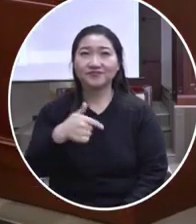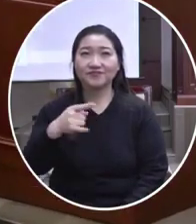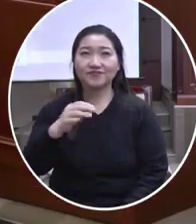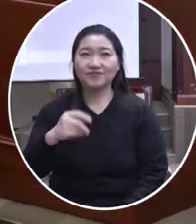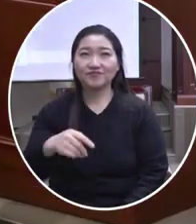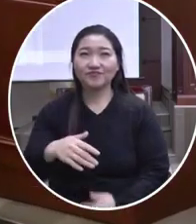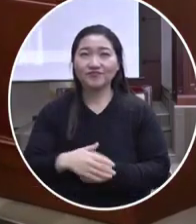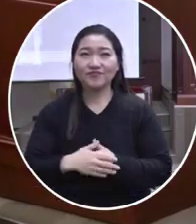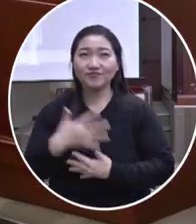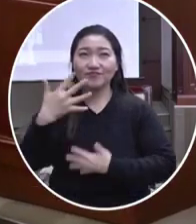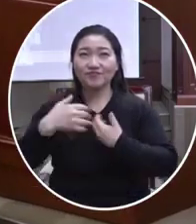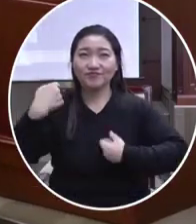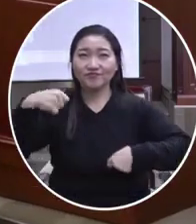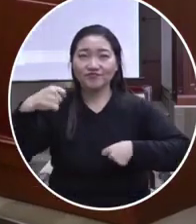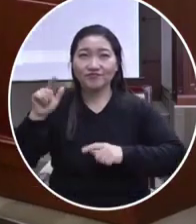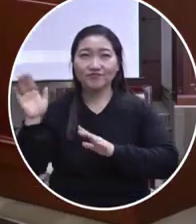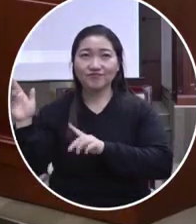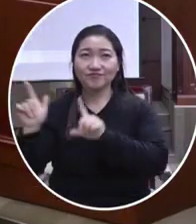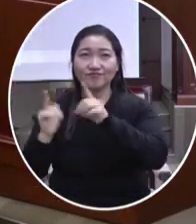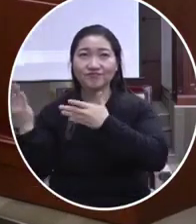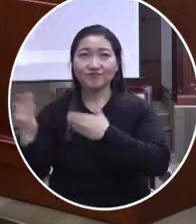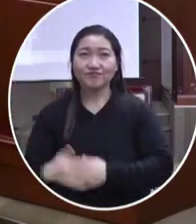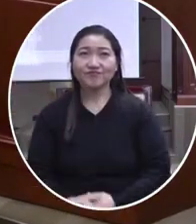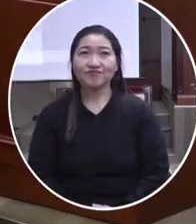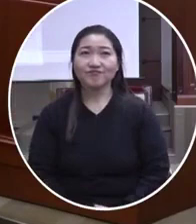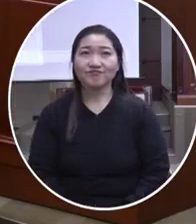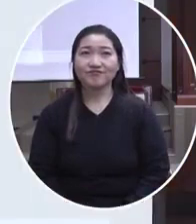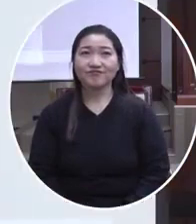공릉 청춘 카페의 공연 장면입니다.